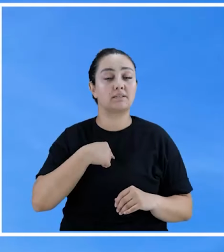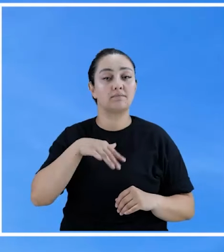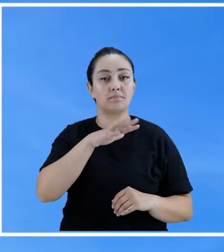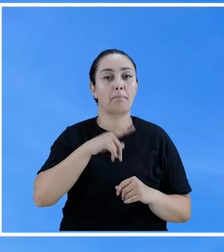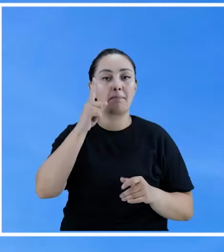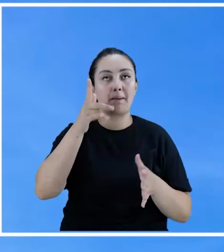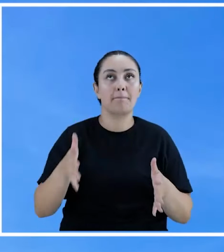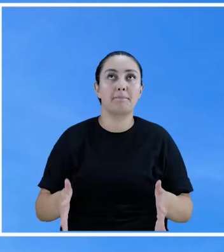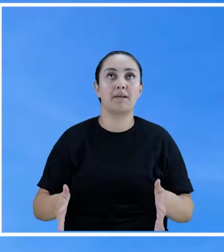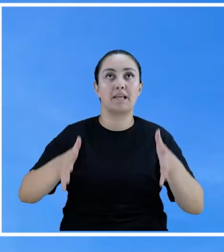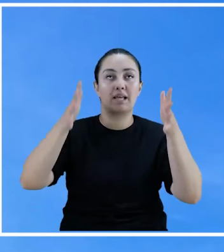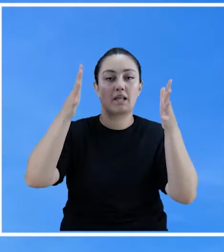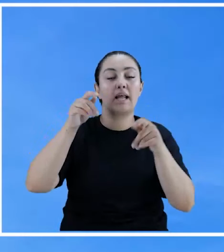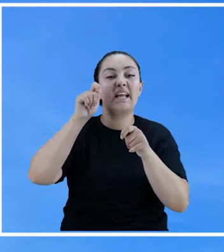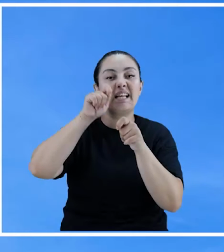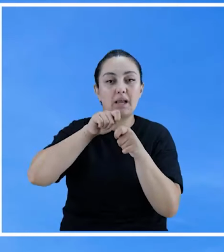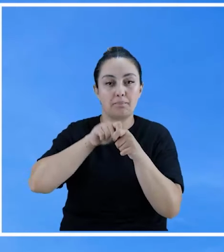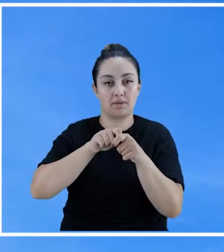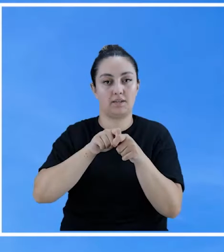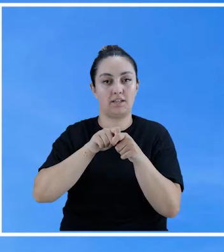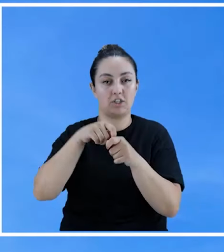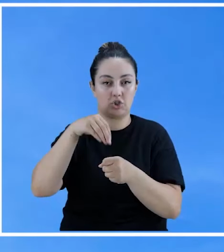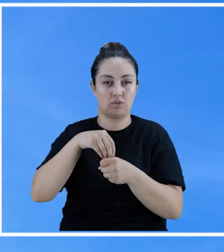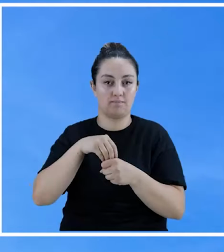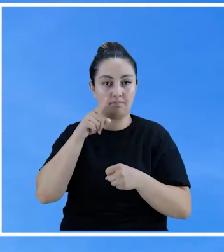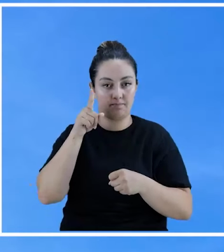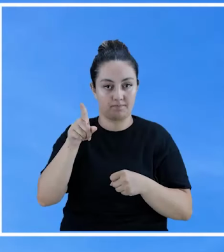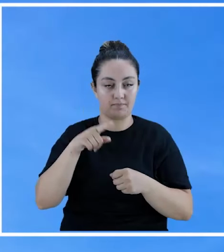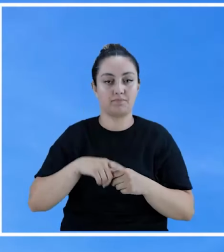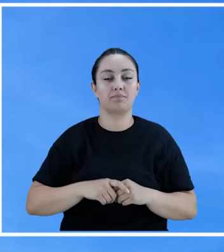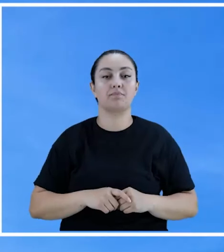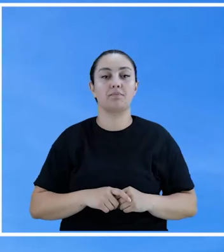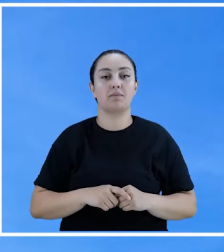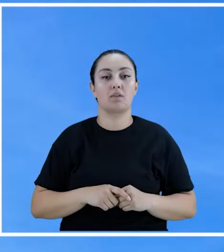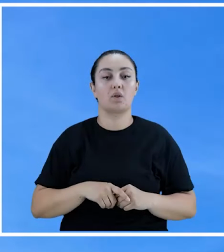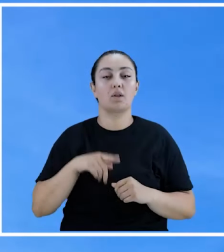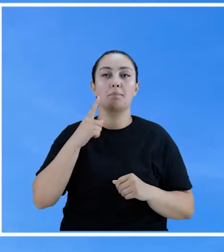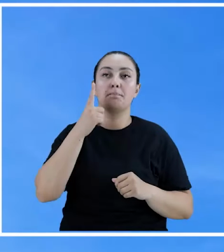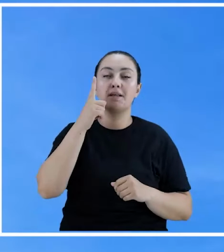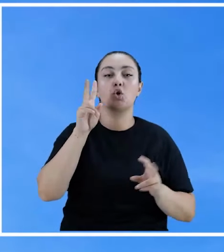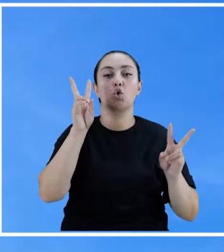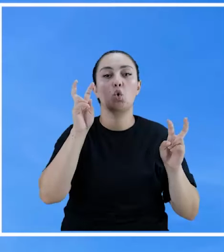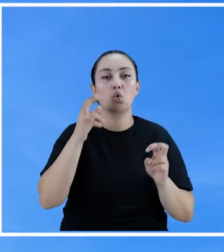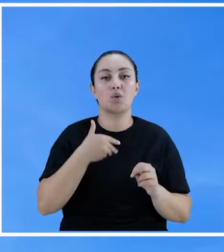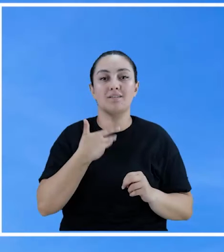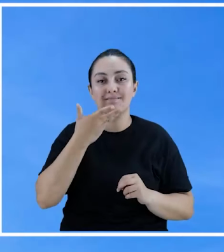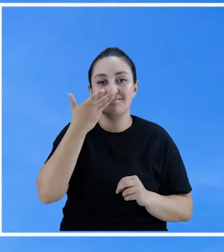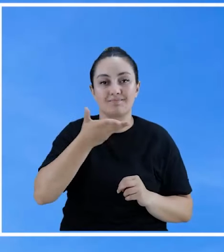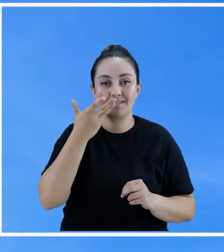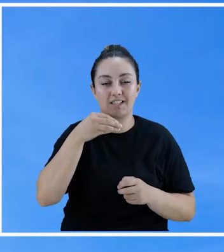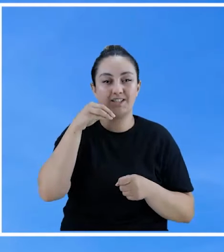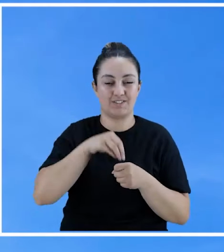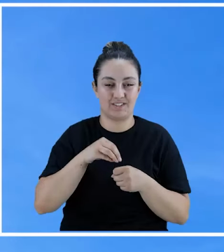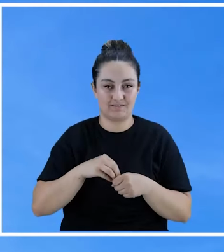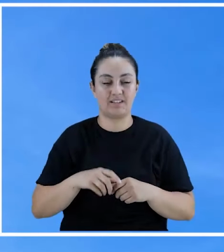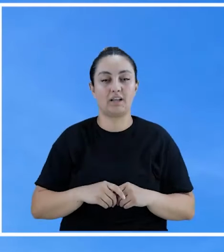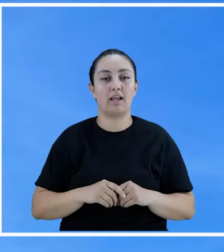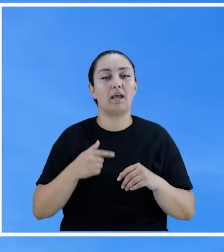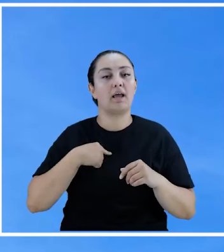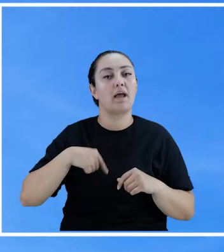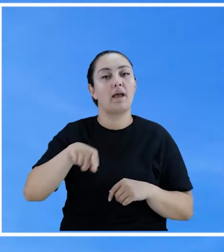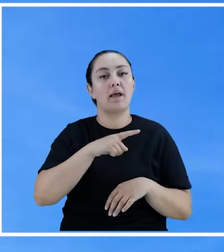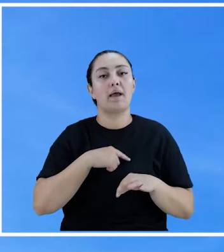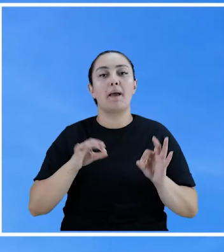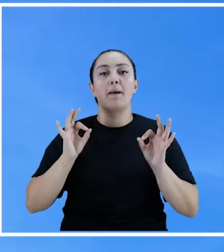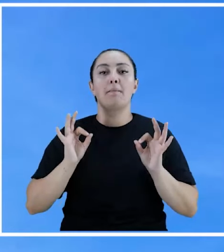bir bina ya da yapı diyelim alma durumu söz konusu olduğunda bizler